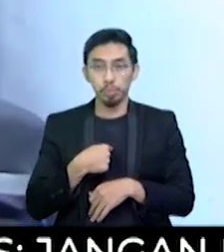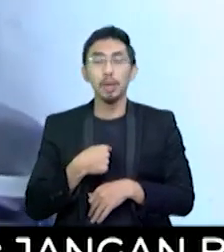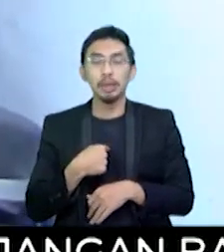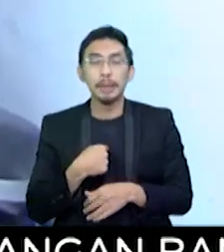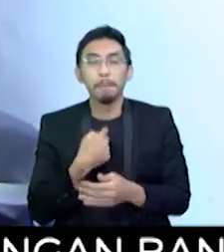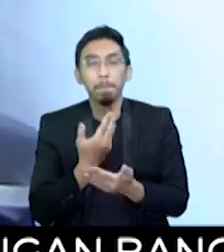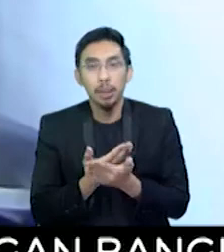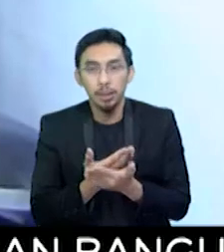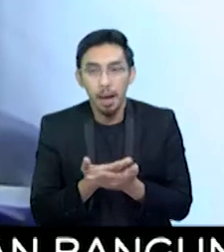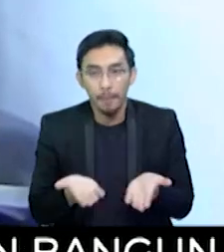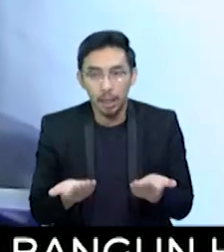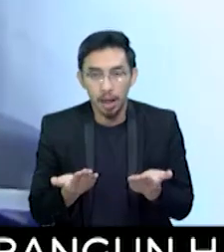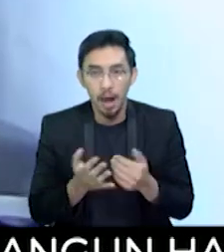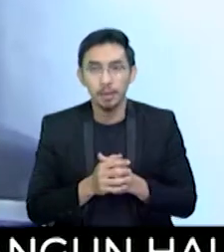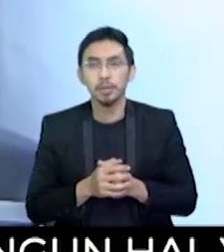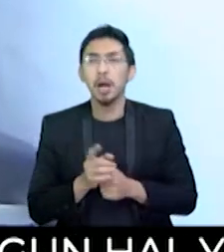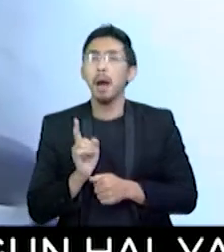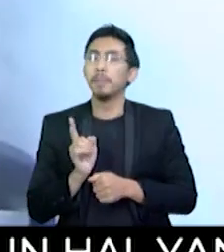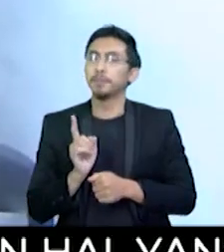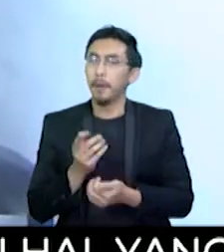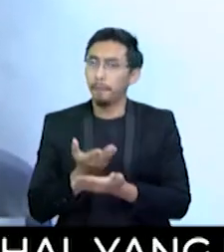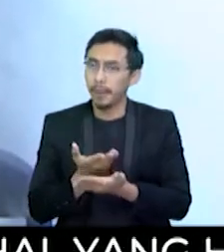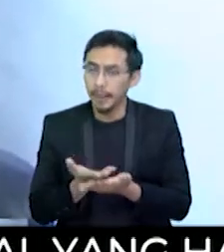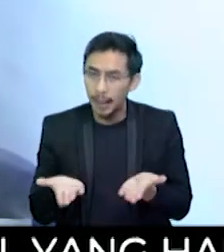Apa alasannya minta keringanan, kenapa?